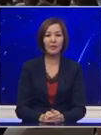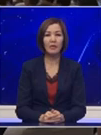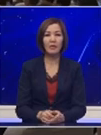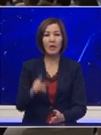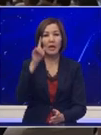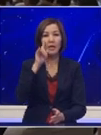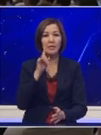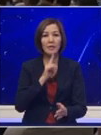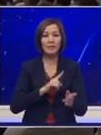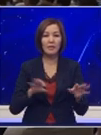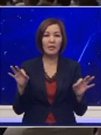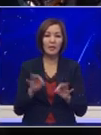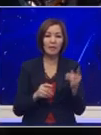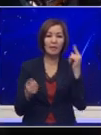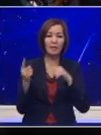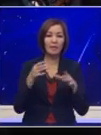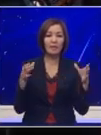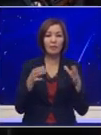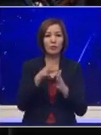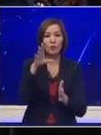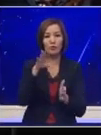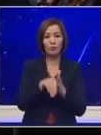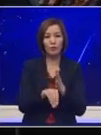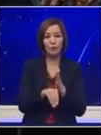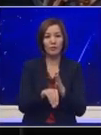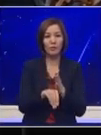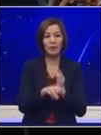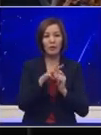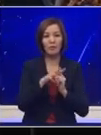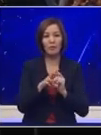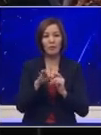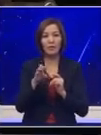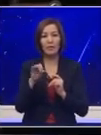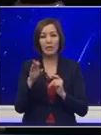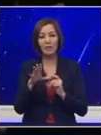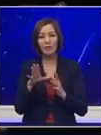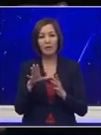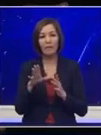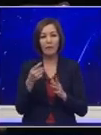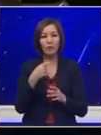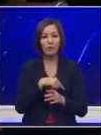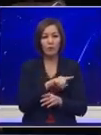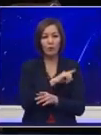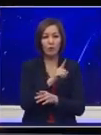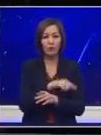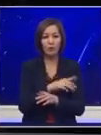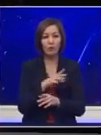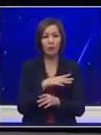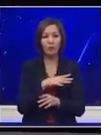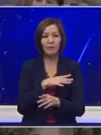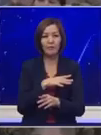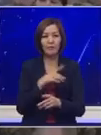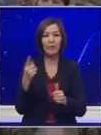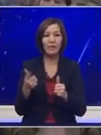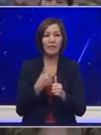Қазақстан композиторлар одағының мүшесі, белгілі сазгер Мұратхан Егінбаев әуенімен тыңдаушының бойына рух беріп, бабалардың есімдері мен